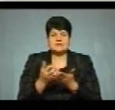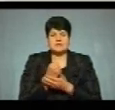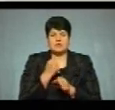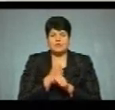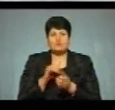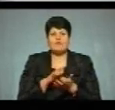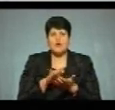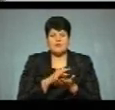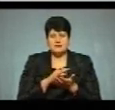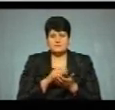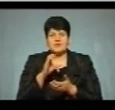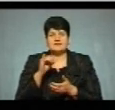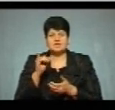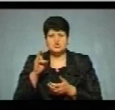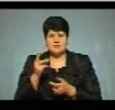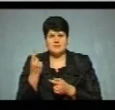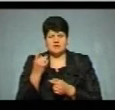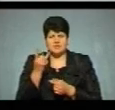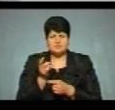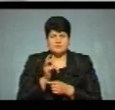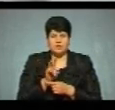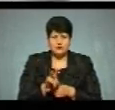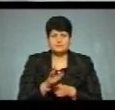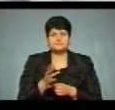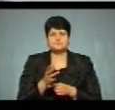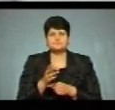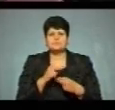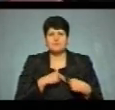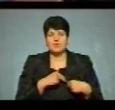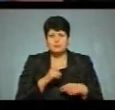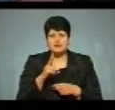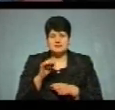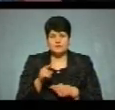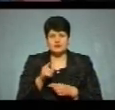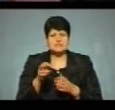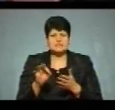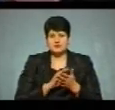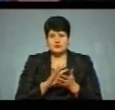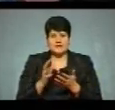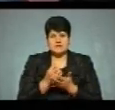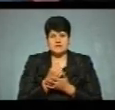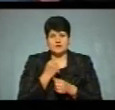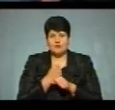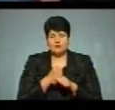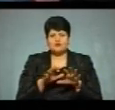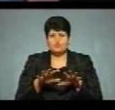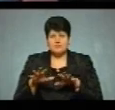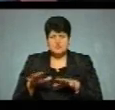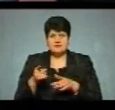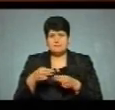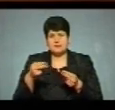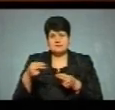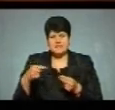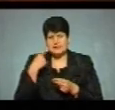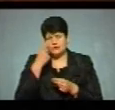бухгалтера. У січні дівчина вперше зверталася до працівників служби зайнятості. Оскільки тоді відразу не знайшли для неї робочого місця, вона